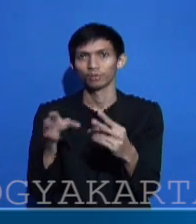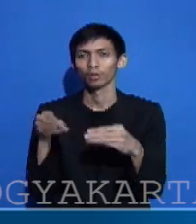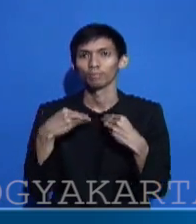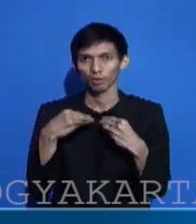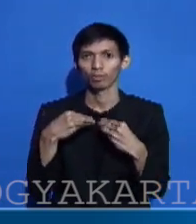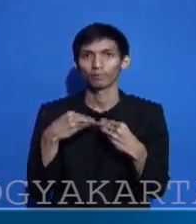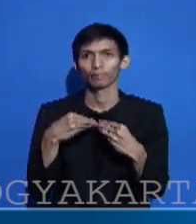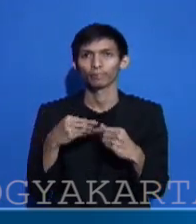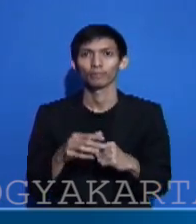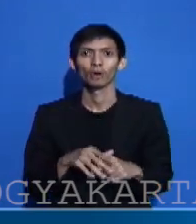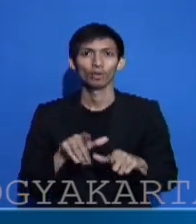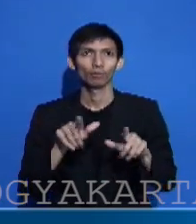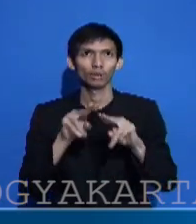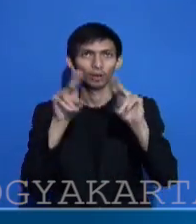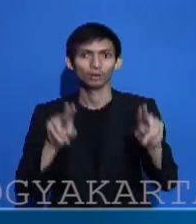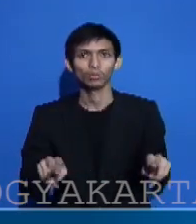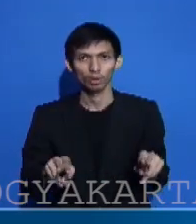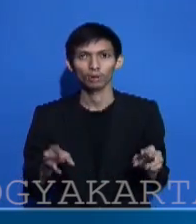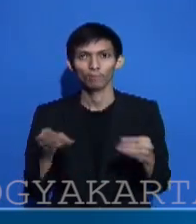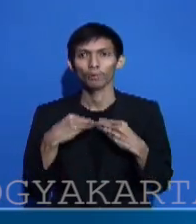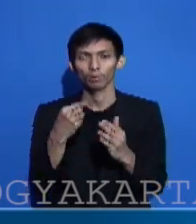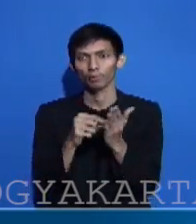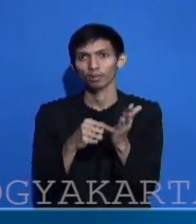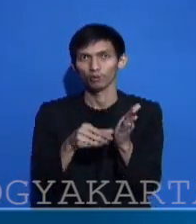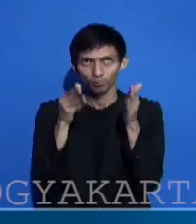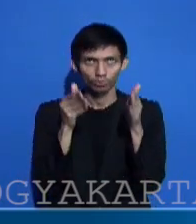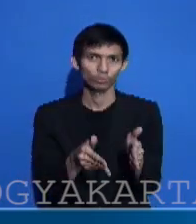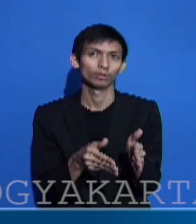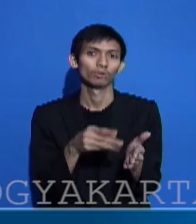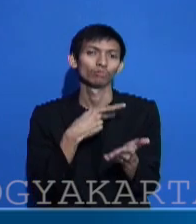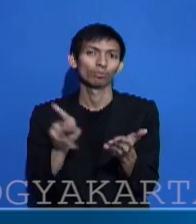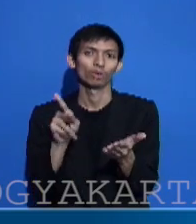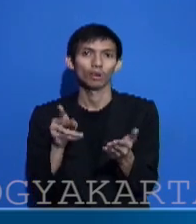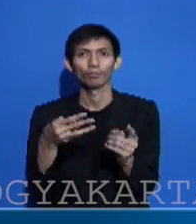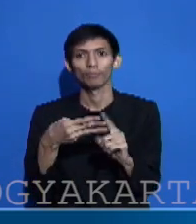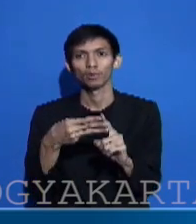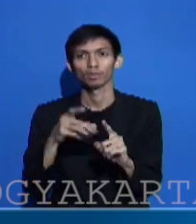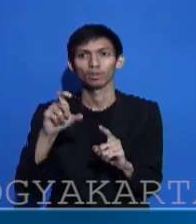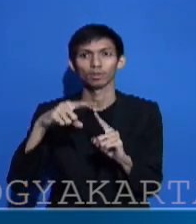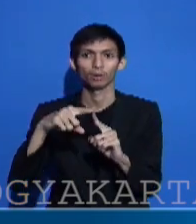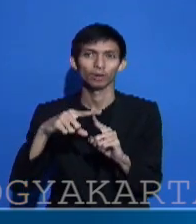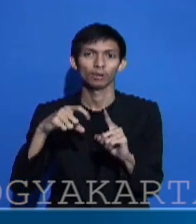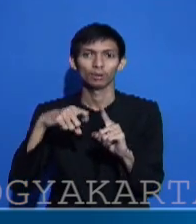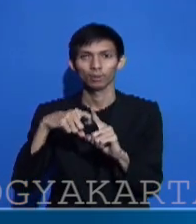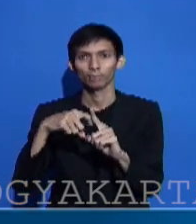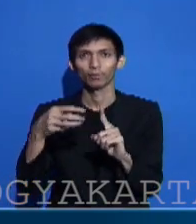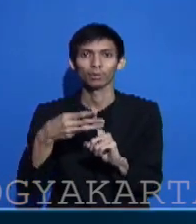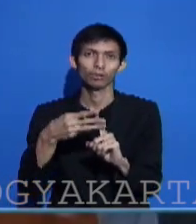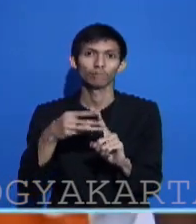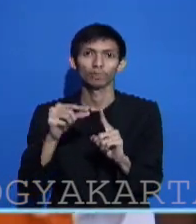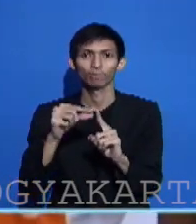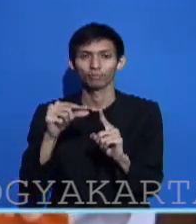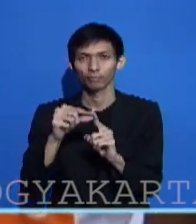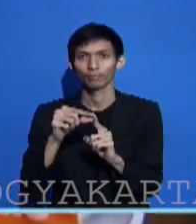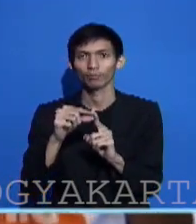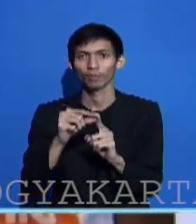internasional setelah mendapat penilaian khusus saat berlaga di turnamen DCT International Cup KBPP Polri di Bali